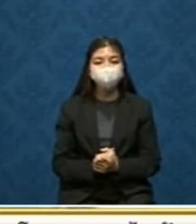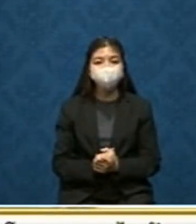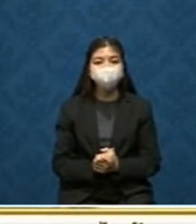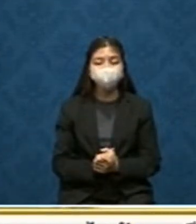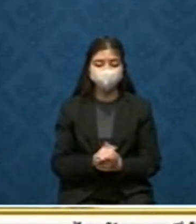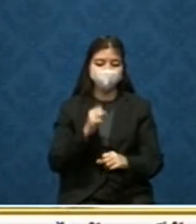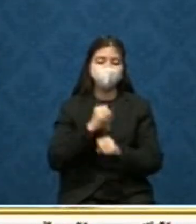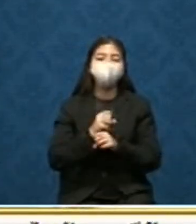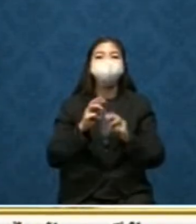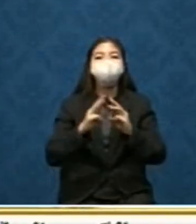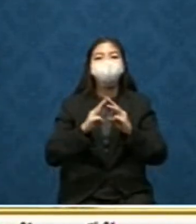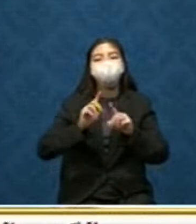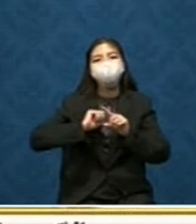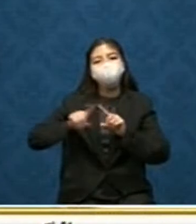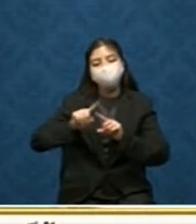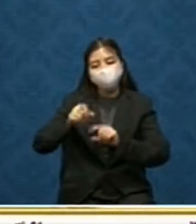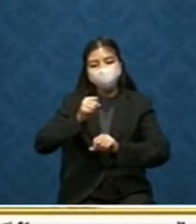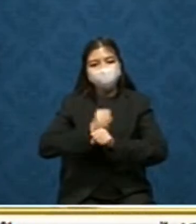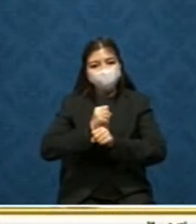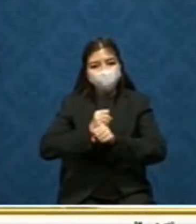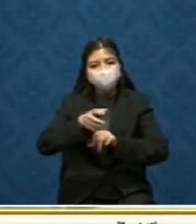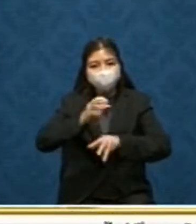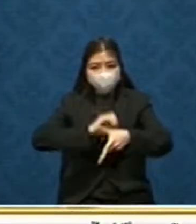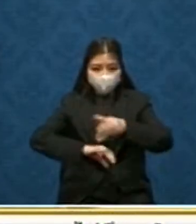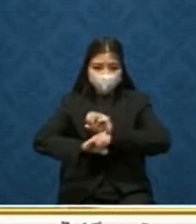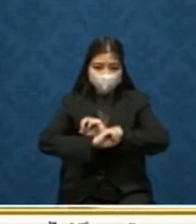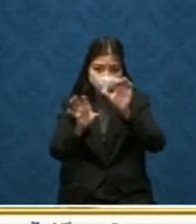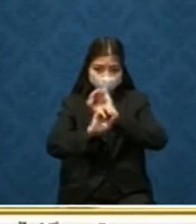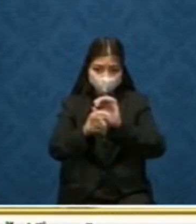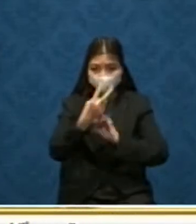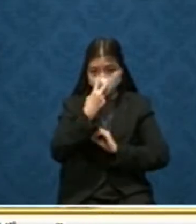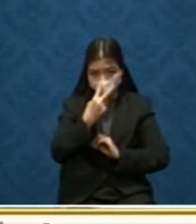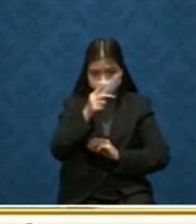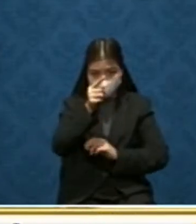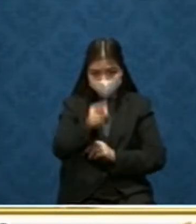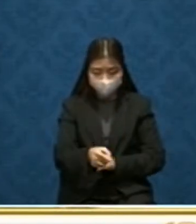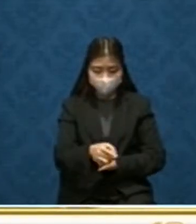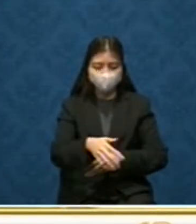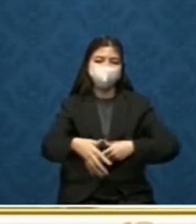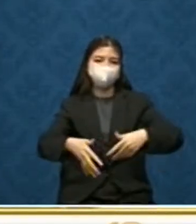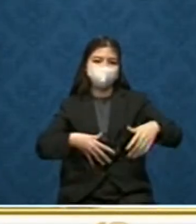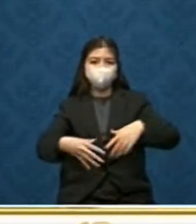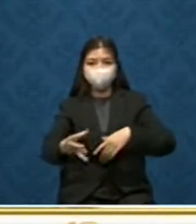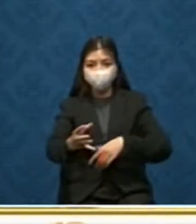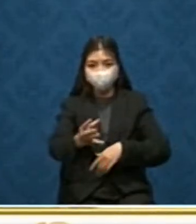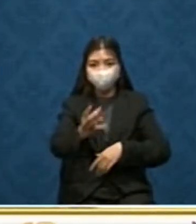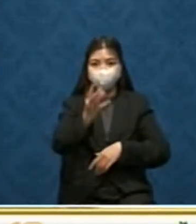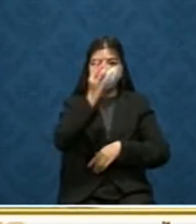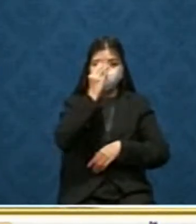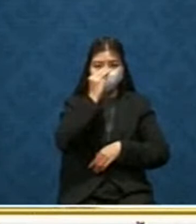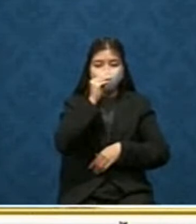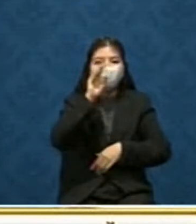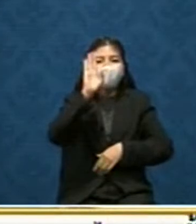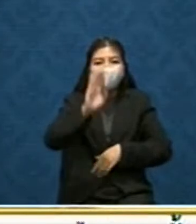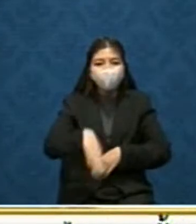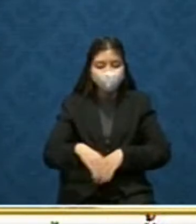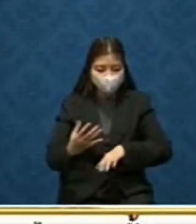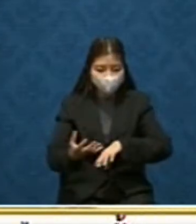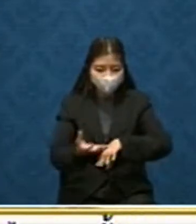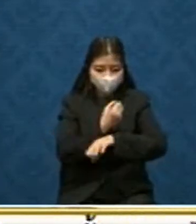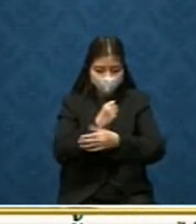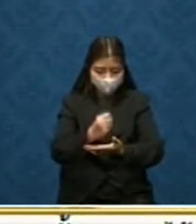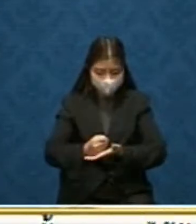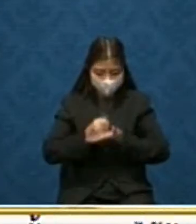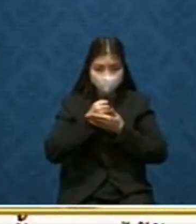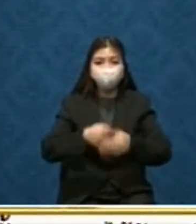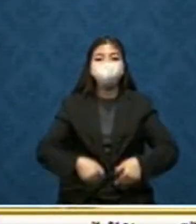เราก็ทำ เป็นมเป็นผล ชาวบ้านก็เริ่มตนตัว เริ่มเหนว่า การเมืองมัตอบสนองชีพิต